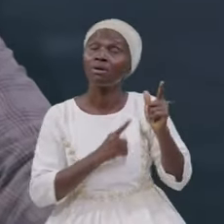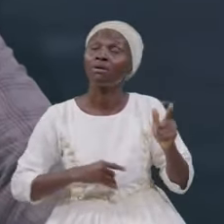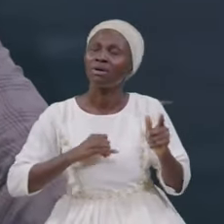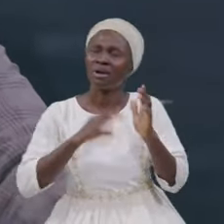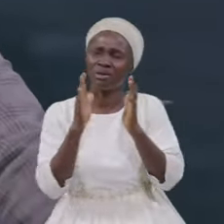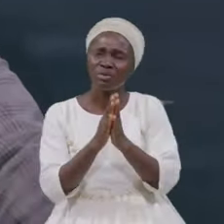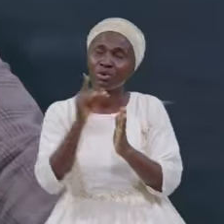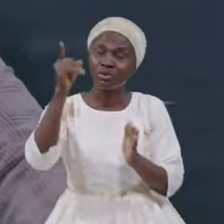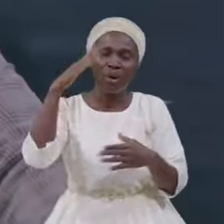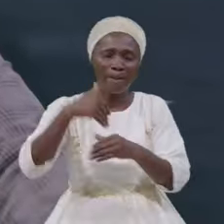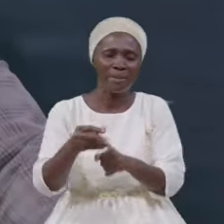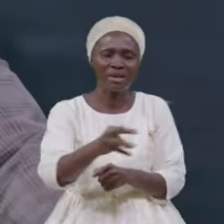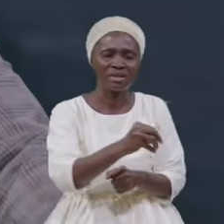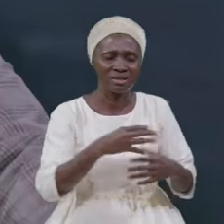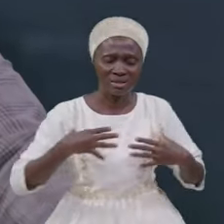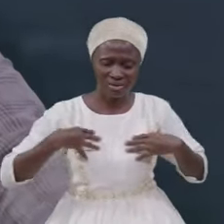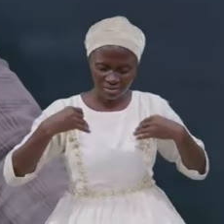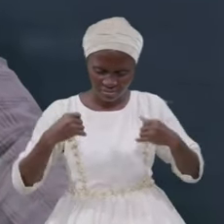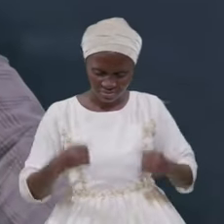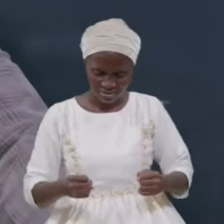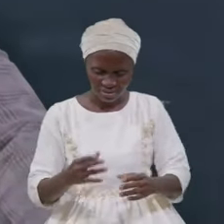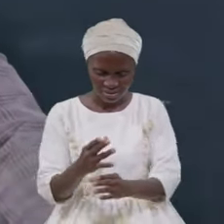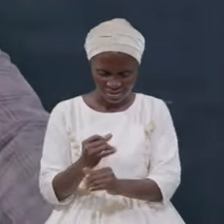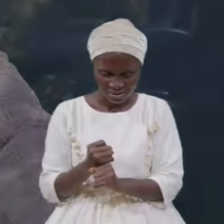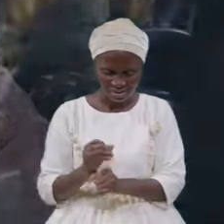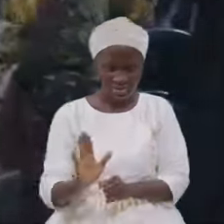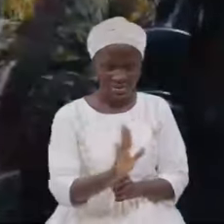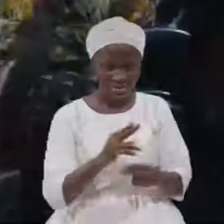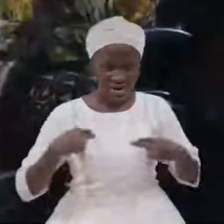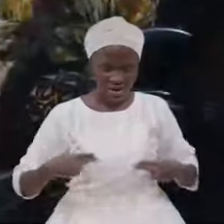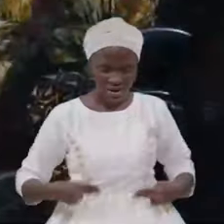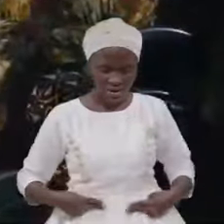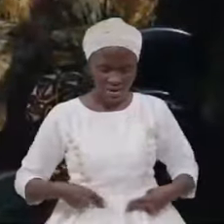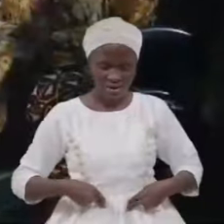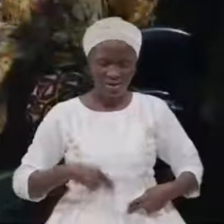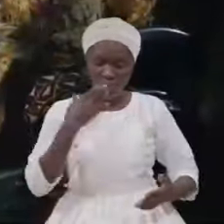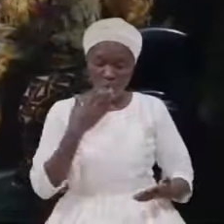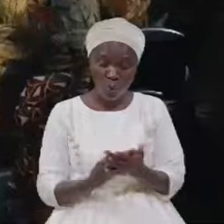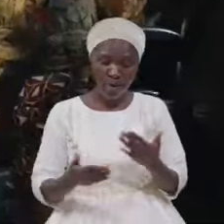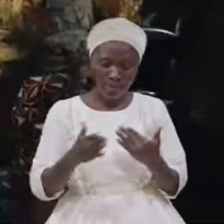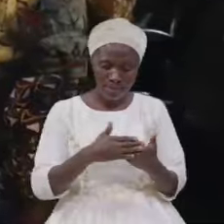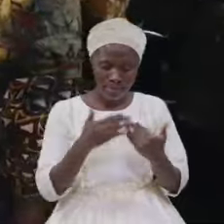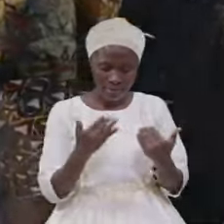qu'ils retrouvent leur santé, leur bonne santé maintenant au nom de Jésus.